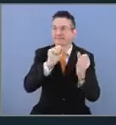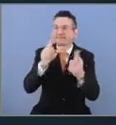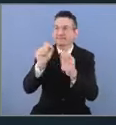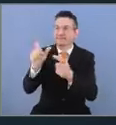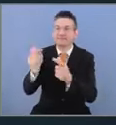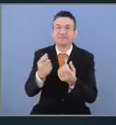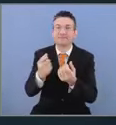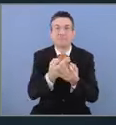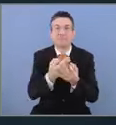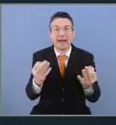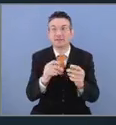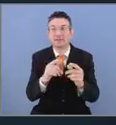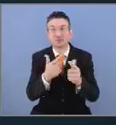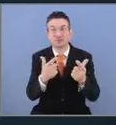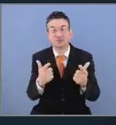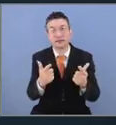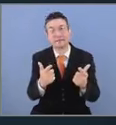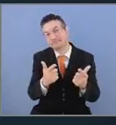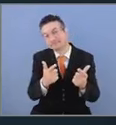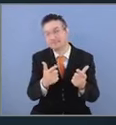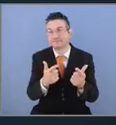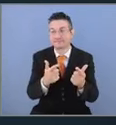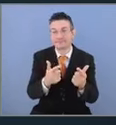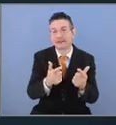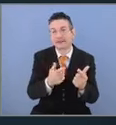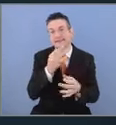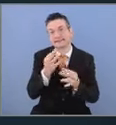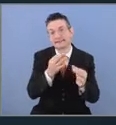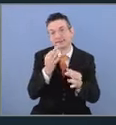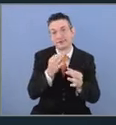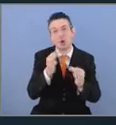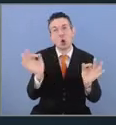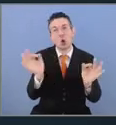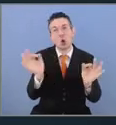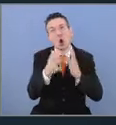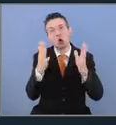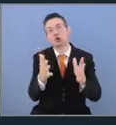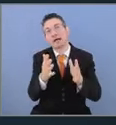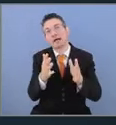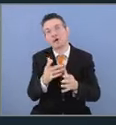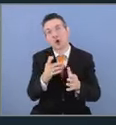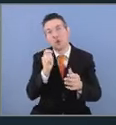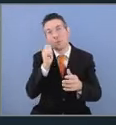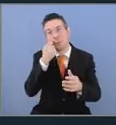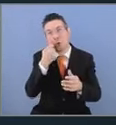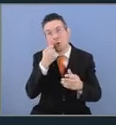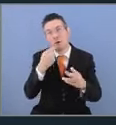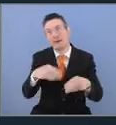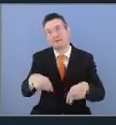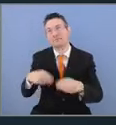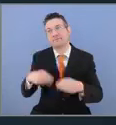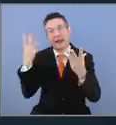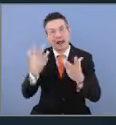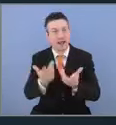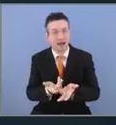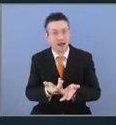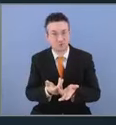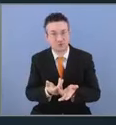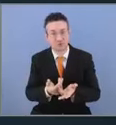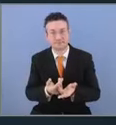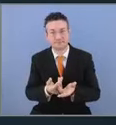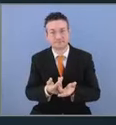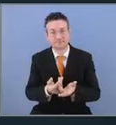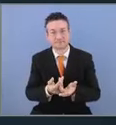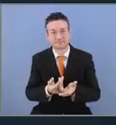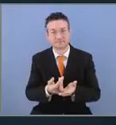vuol dire fondamentalmente sprecare un'occasione gigantesca, e noi nel Lazio di questo ne sappiamo parecchio, perché per decenni, diciamolo